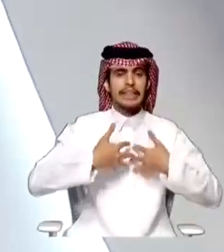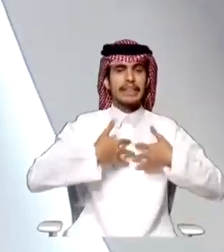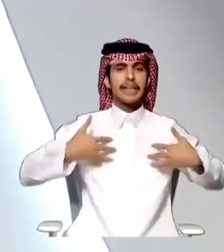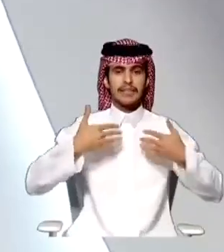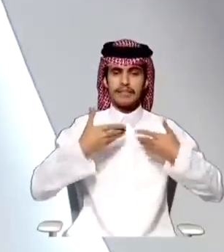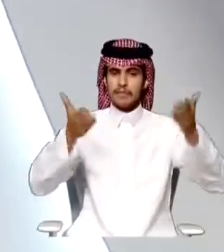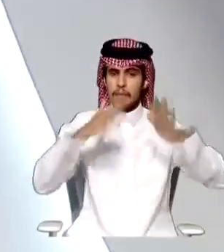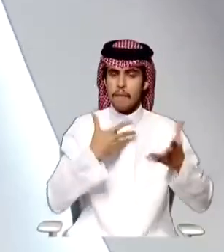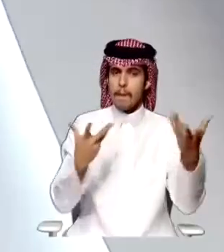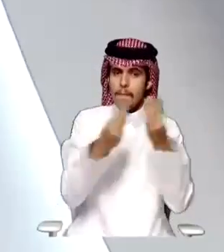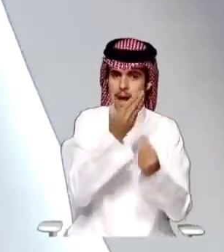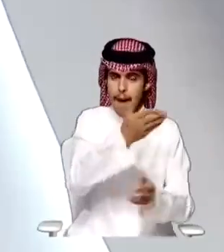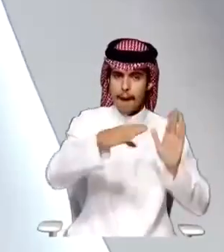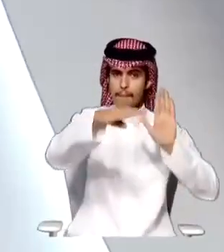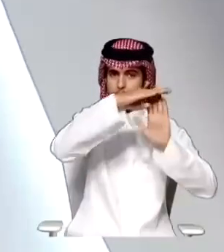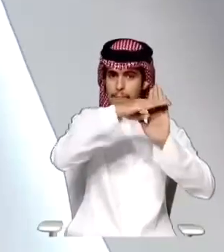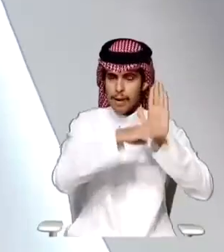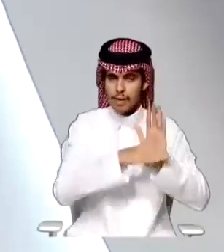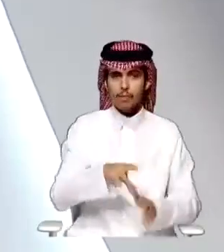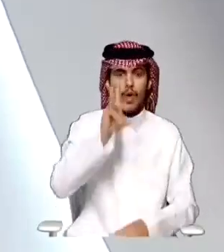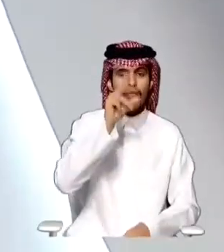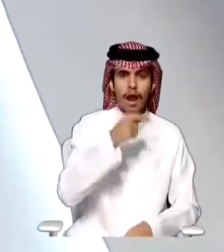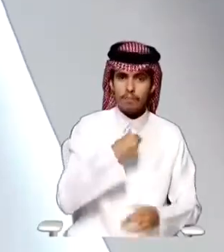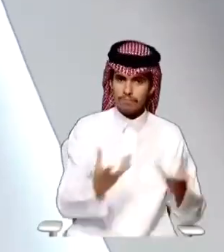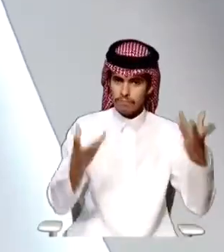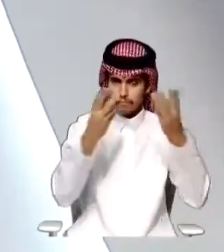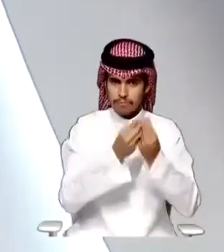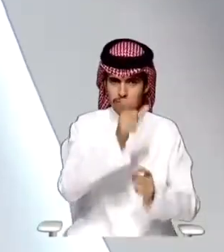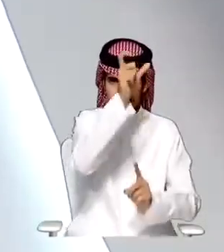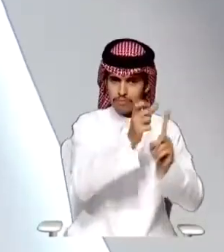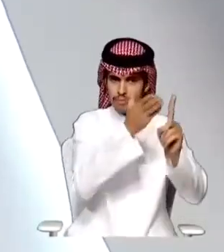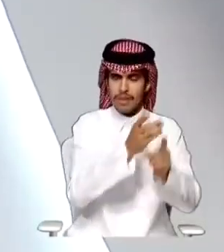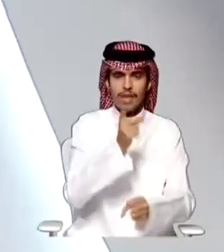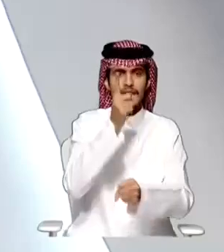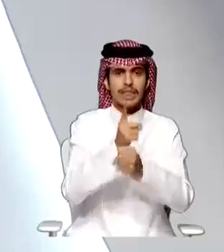في البرنامج وكذلك مع الاستاذ